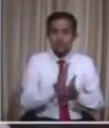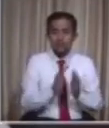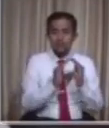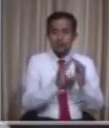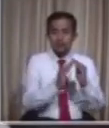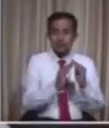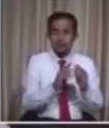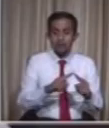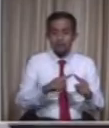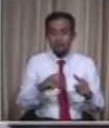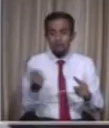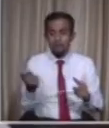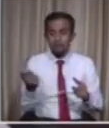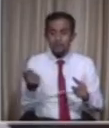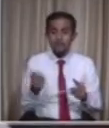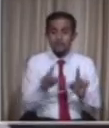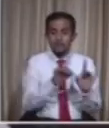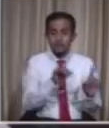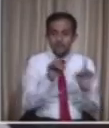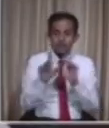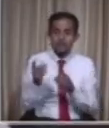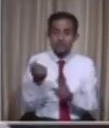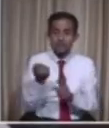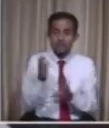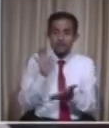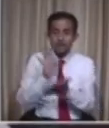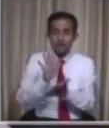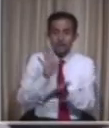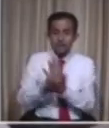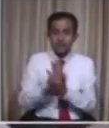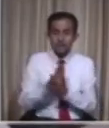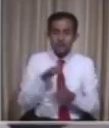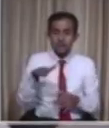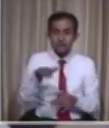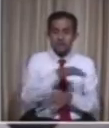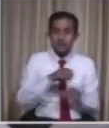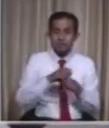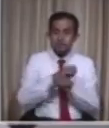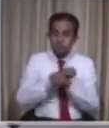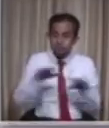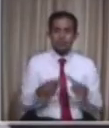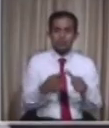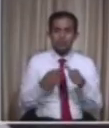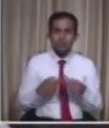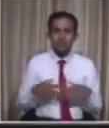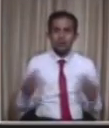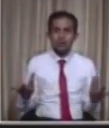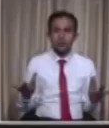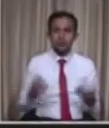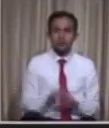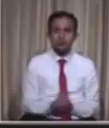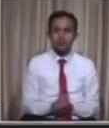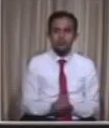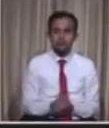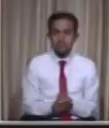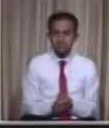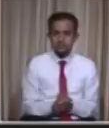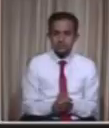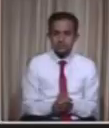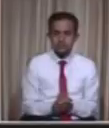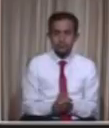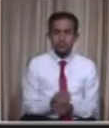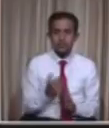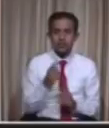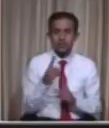ආයතනයට අමතරව ඒ ජාතියම සල්ලි කොල අච්චු ගහලා සමාජය තුලට එනවයි කියලා දීර්ඝ කාලයක් තිස්සේ ඔව් මේ හිටපු අග්‍රාමාත්‍යතුමා